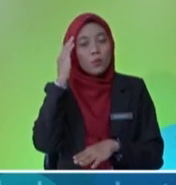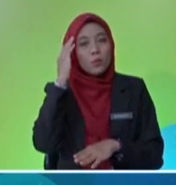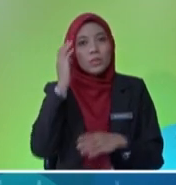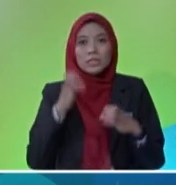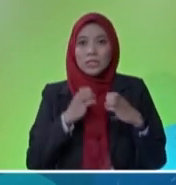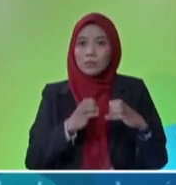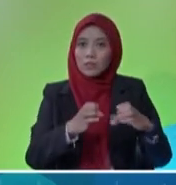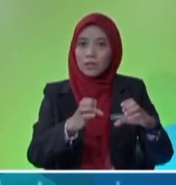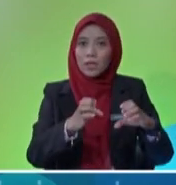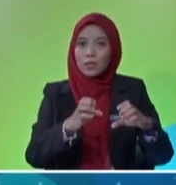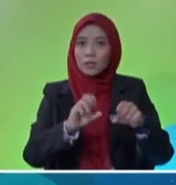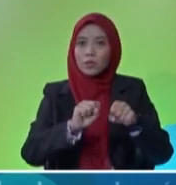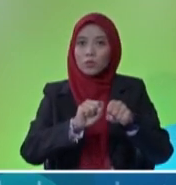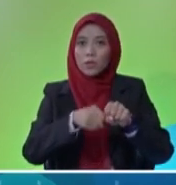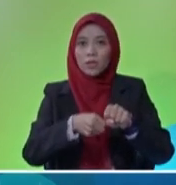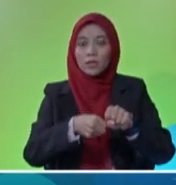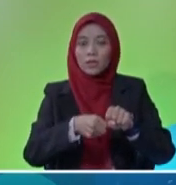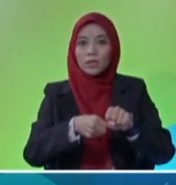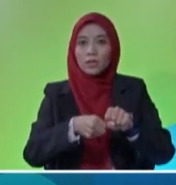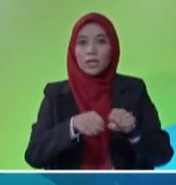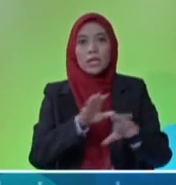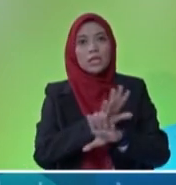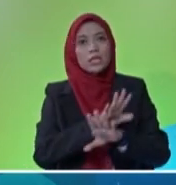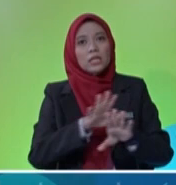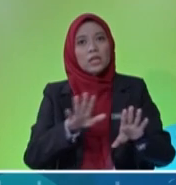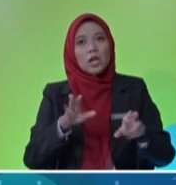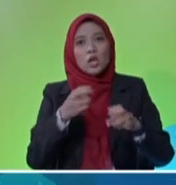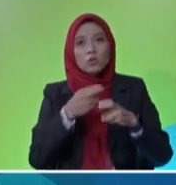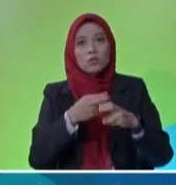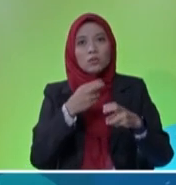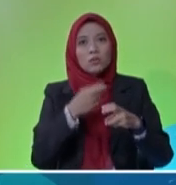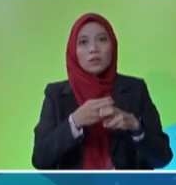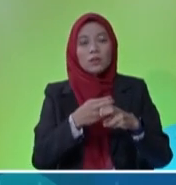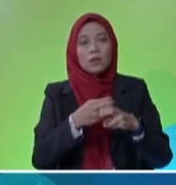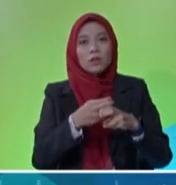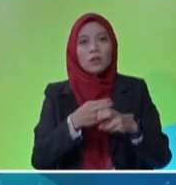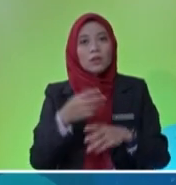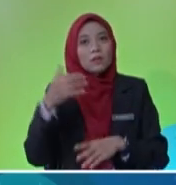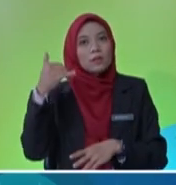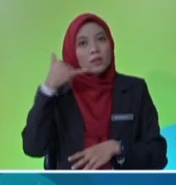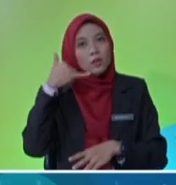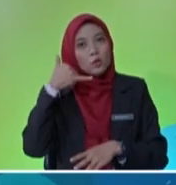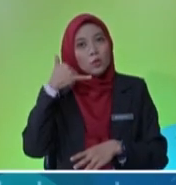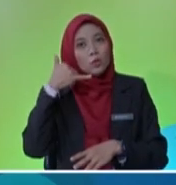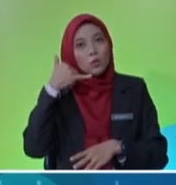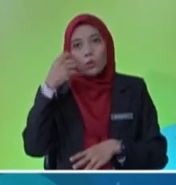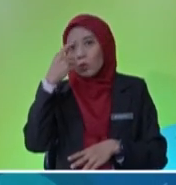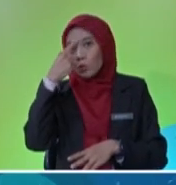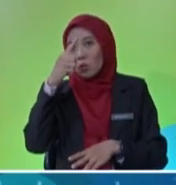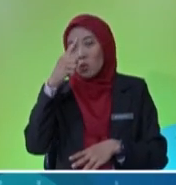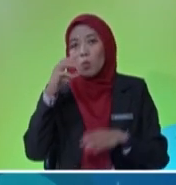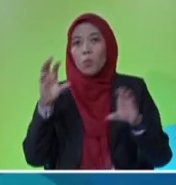agar tidak menyukai senyum katkan operations Hai tahun tuk membuat